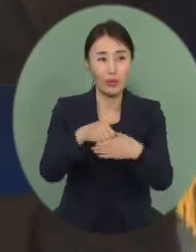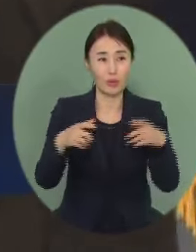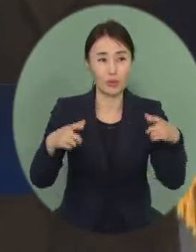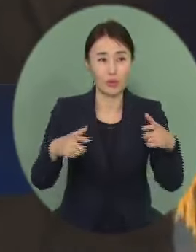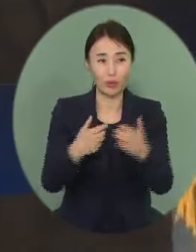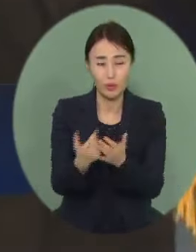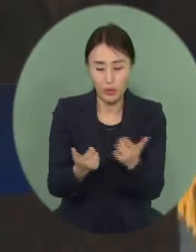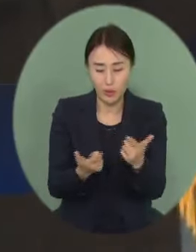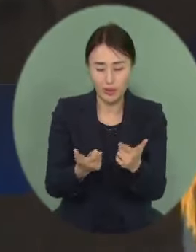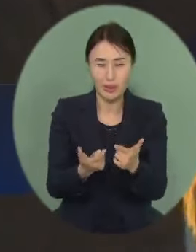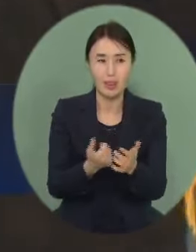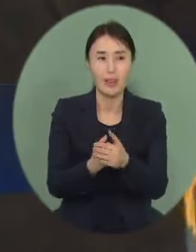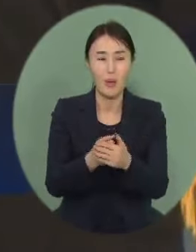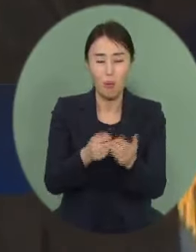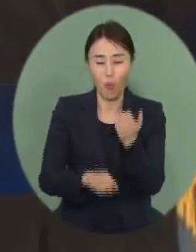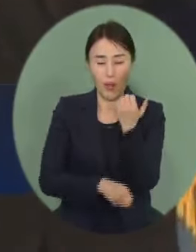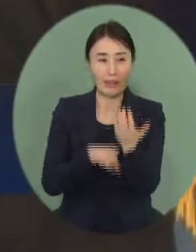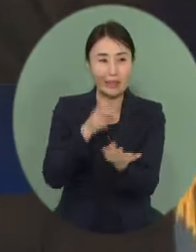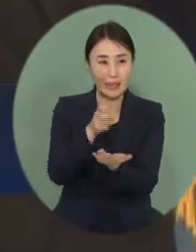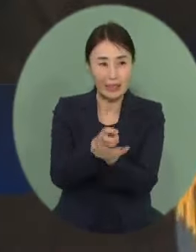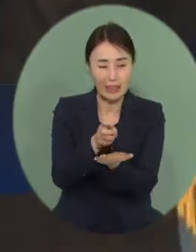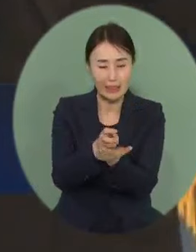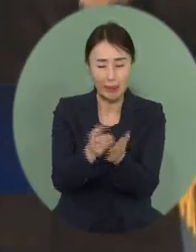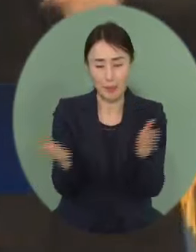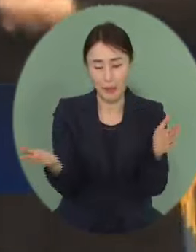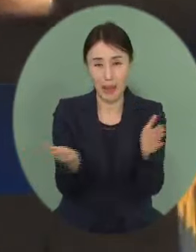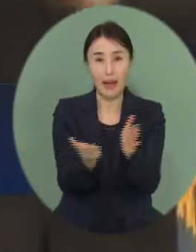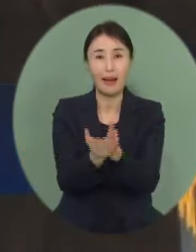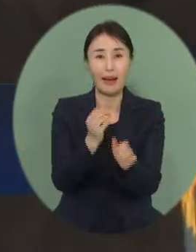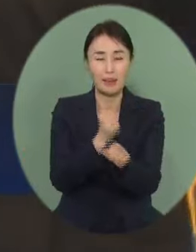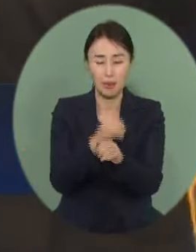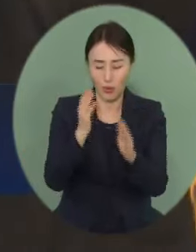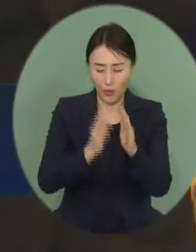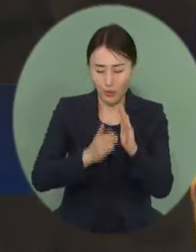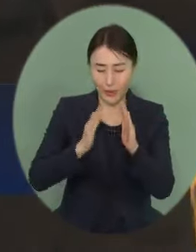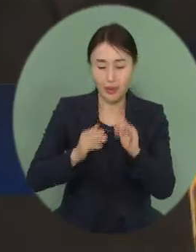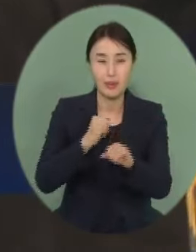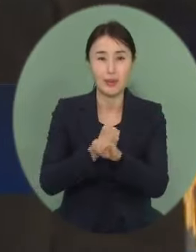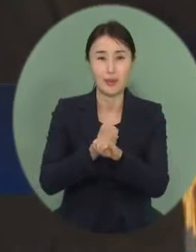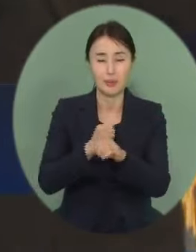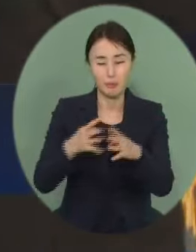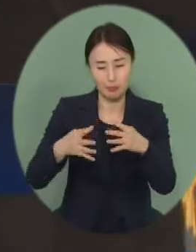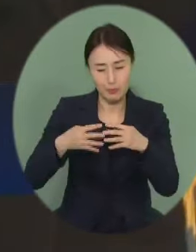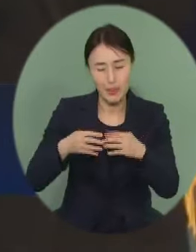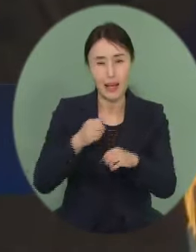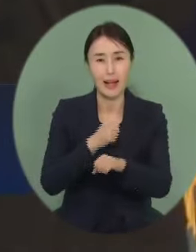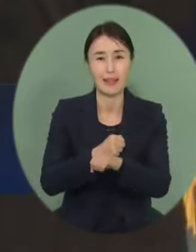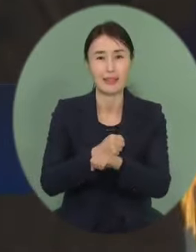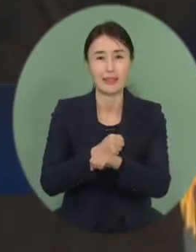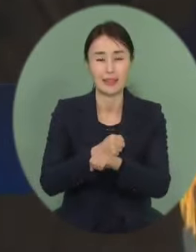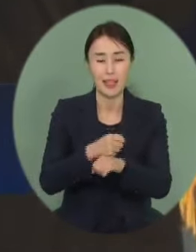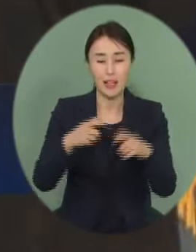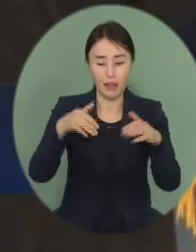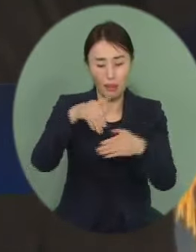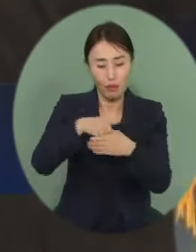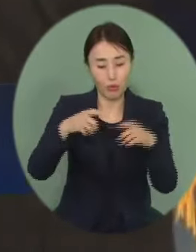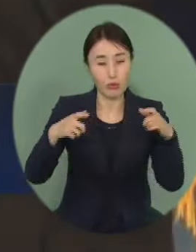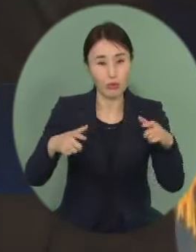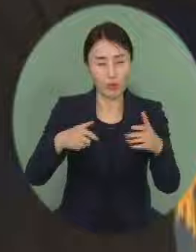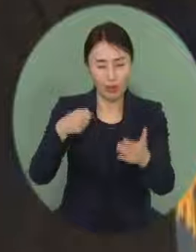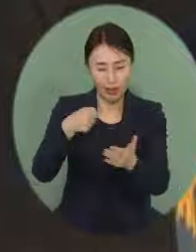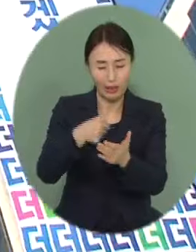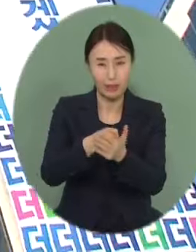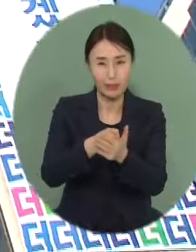조정의 최소의 원칙에 부합하는 공정하고 합리적인 선거구 정 아이